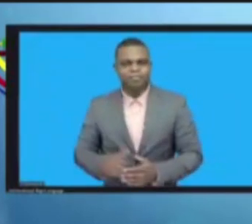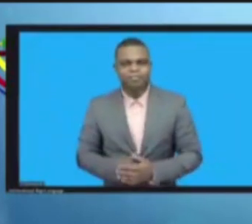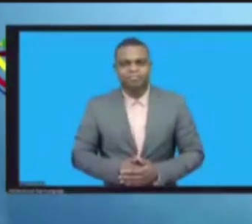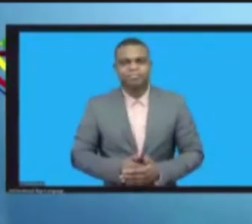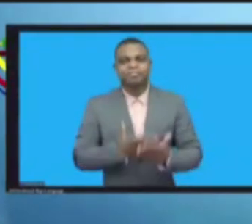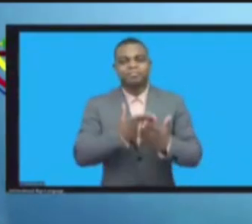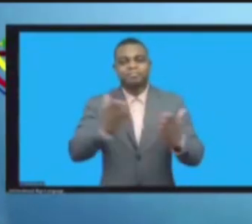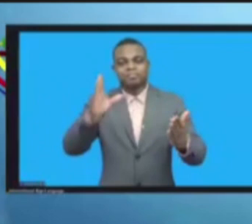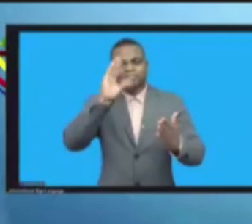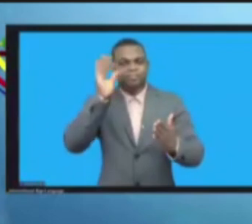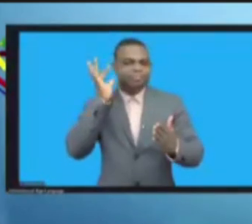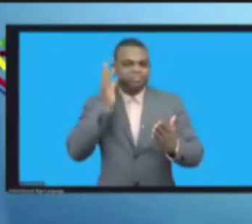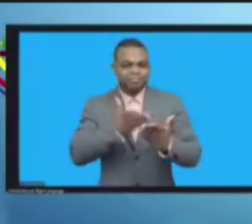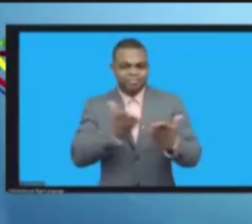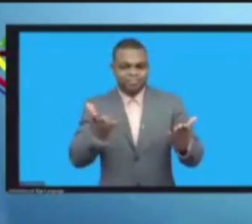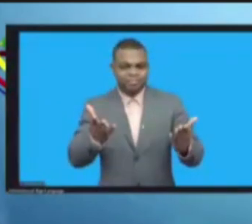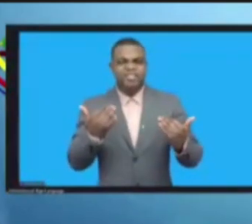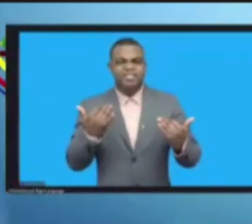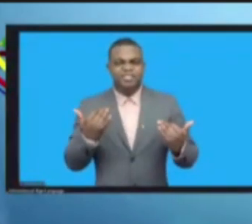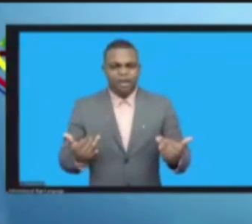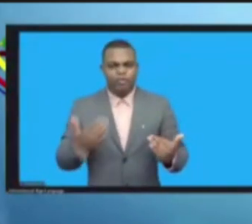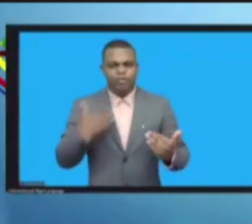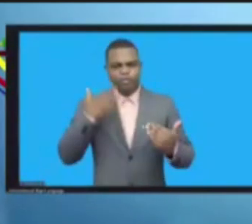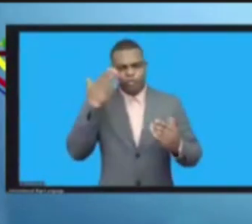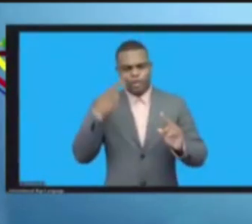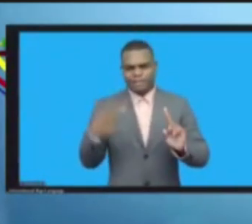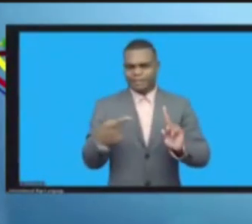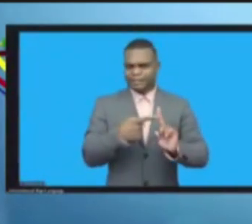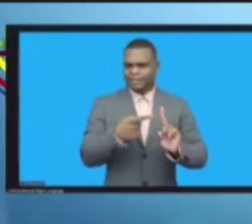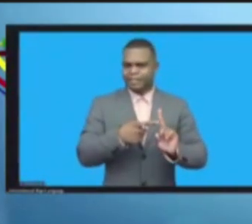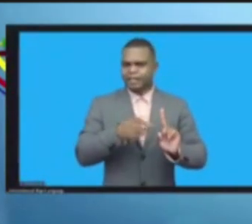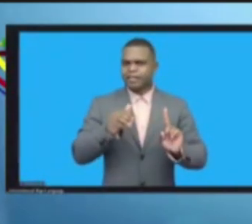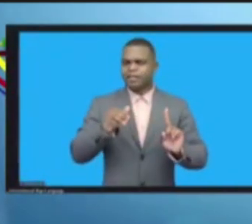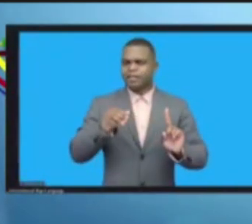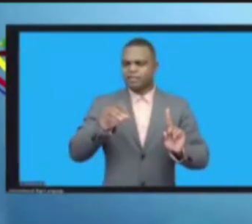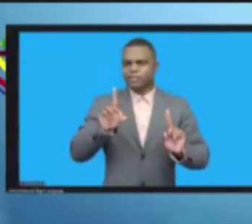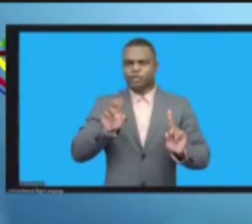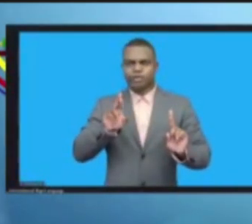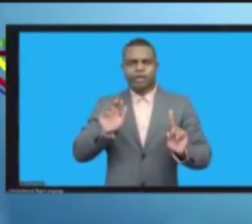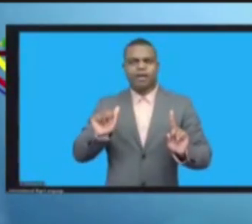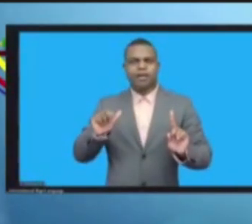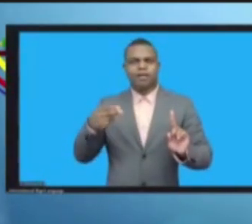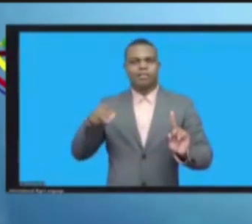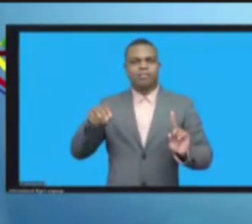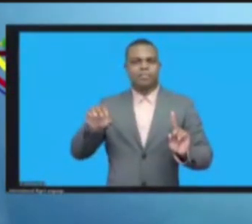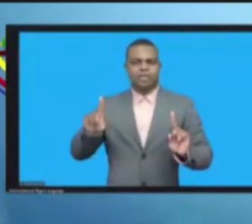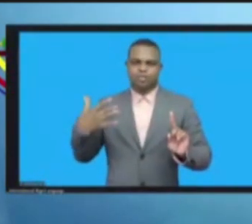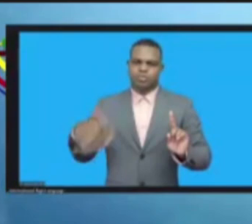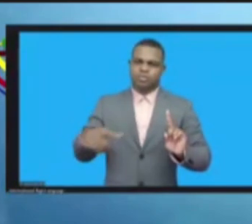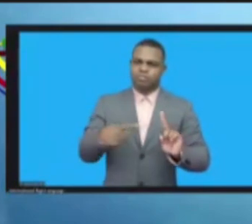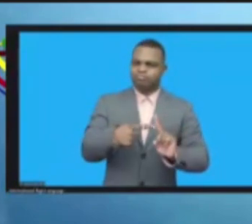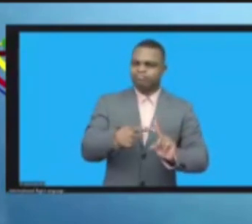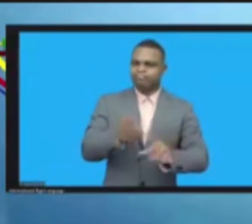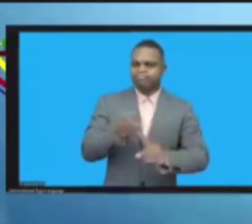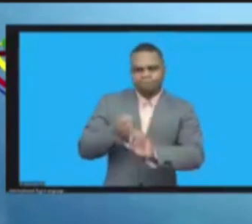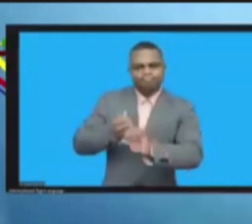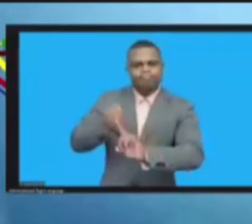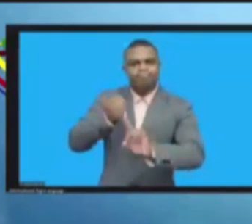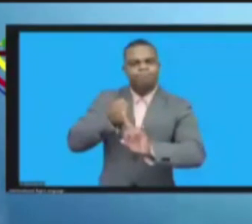является сторонником цифровых преобразований и считает, что эта тема действительно очень